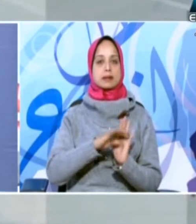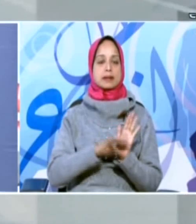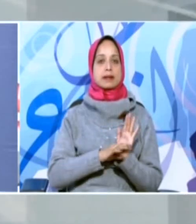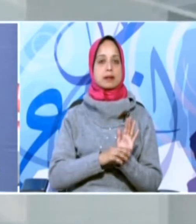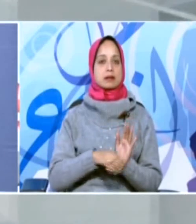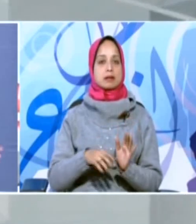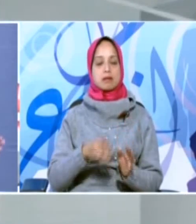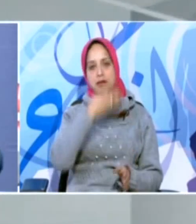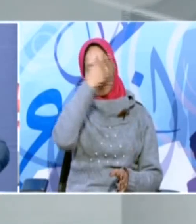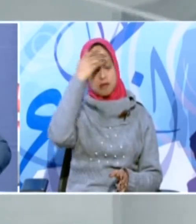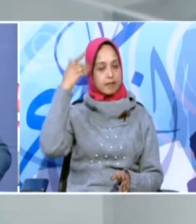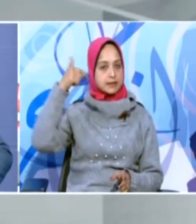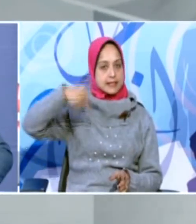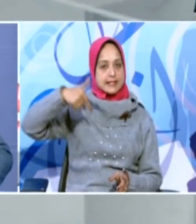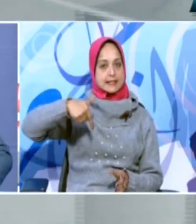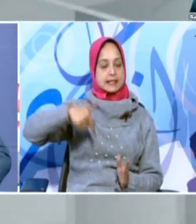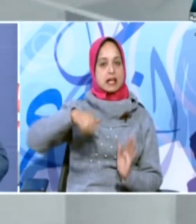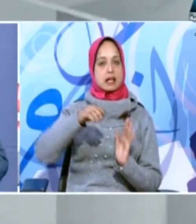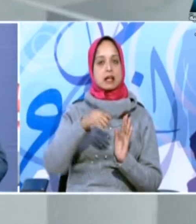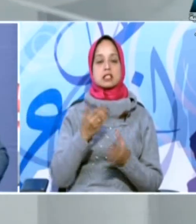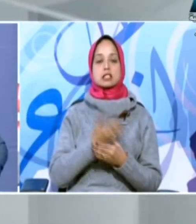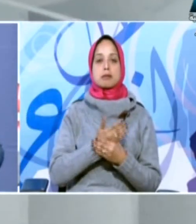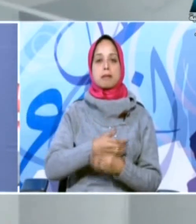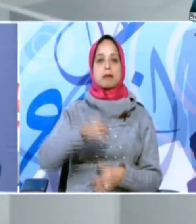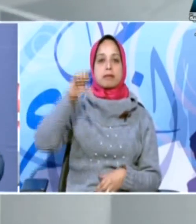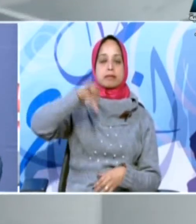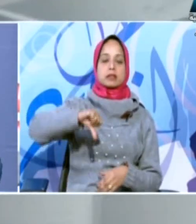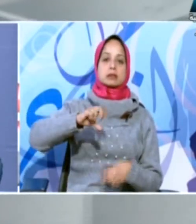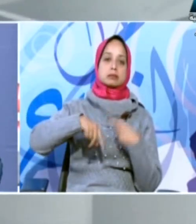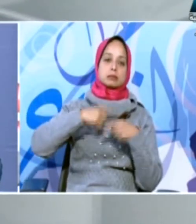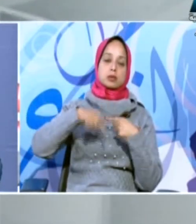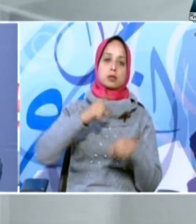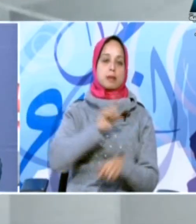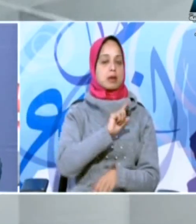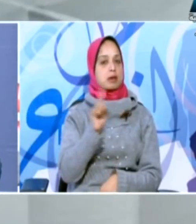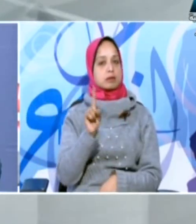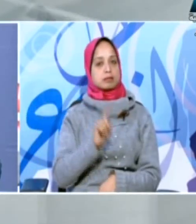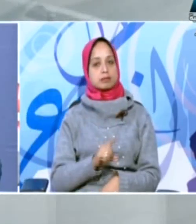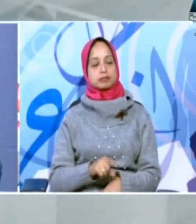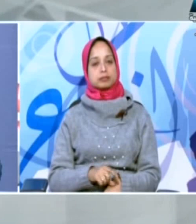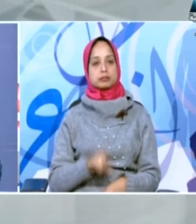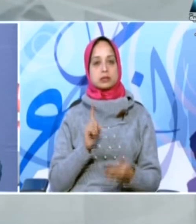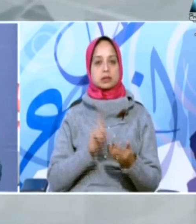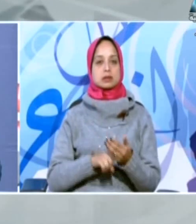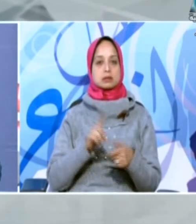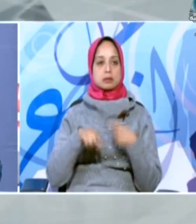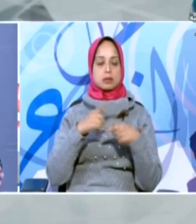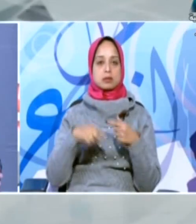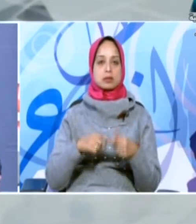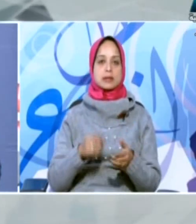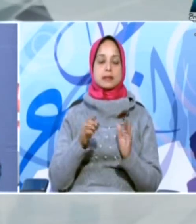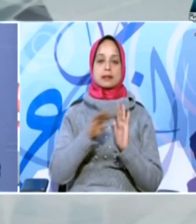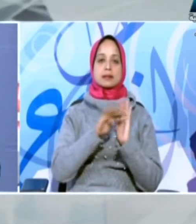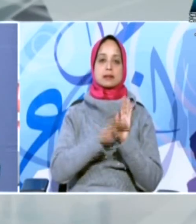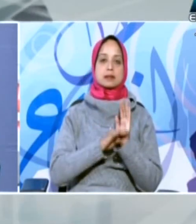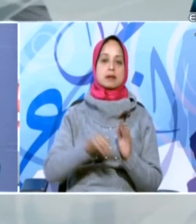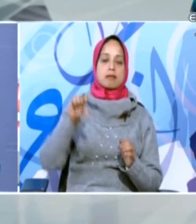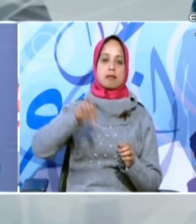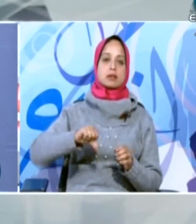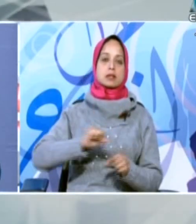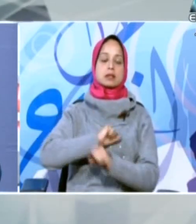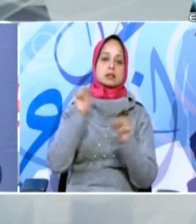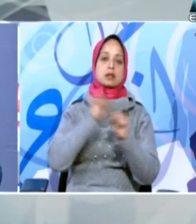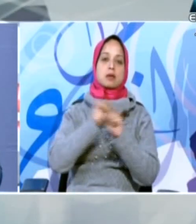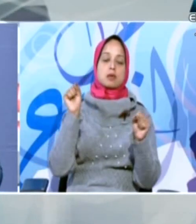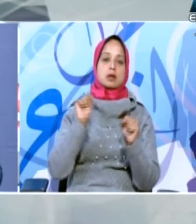طبعا ست حاجات مشهورين اللي هم اسباب الفشل فبيجي متكلم عنهم. لا، لما اقول هنا نتيجة فشل الثورة دي حاجة تانية، الثورة فشلت